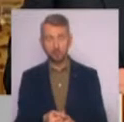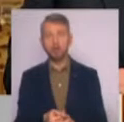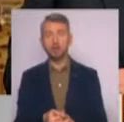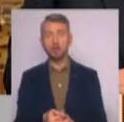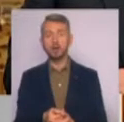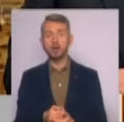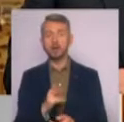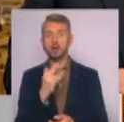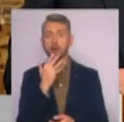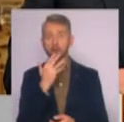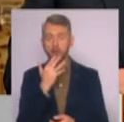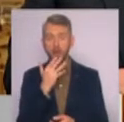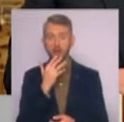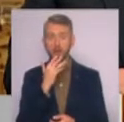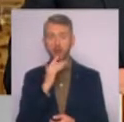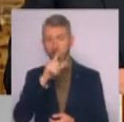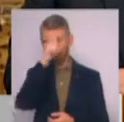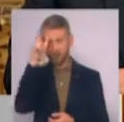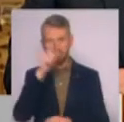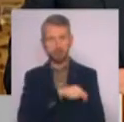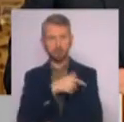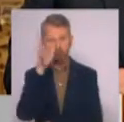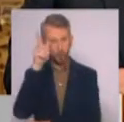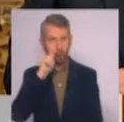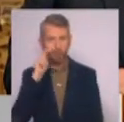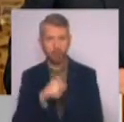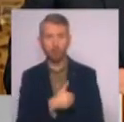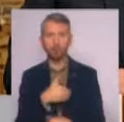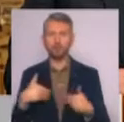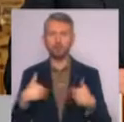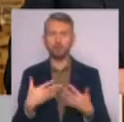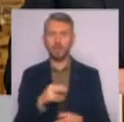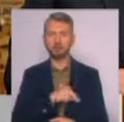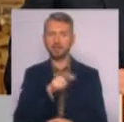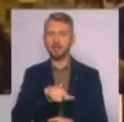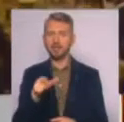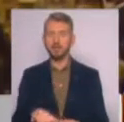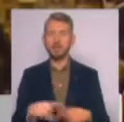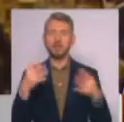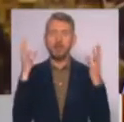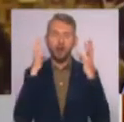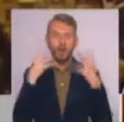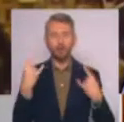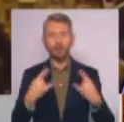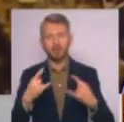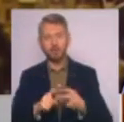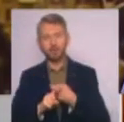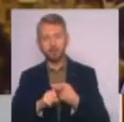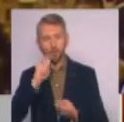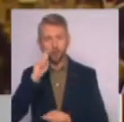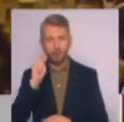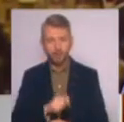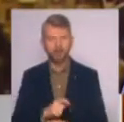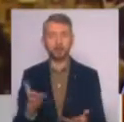Яновського, Національної академії медичних наук України. Хочу привітати працівників радіо, телебачення, зв'язку України,